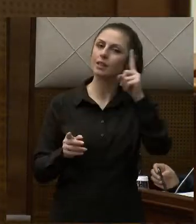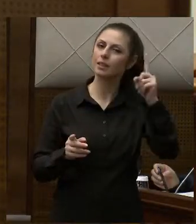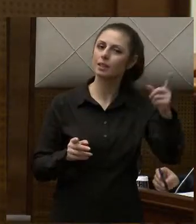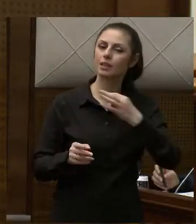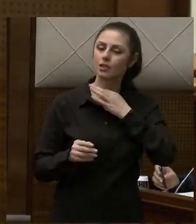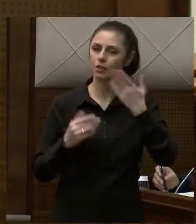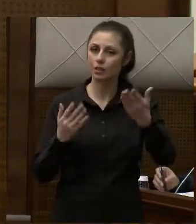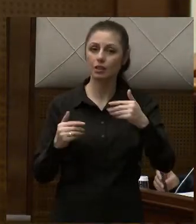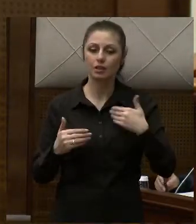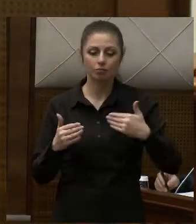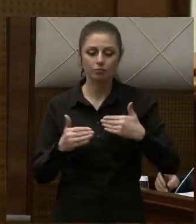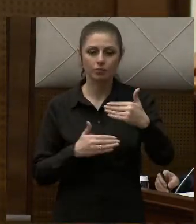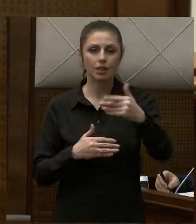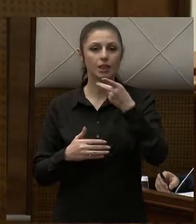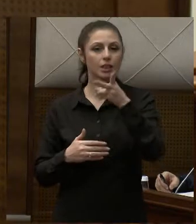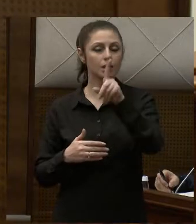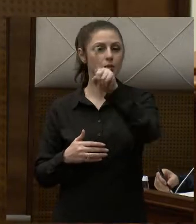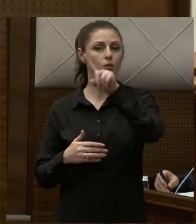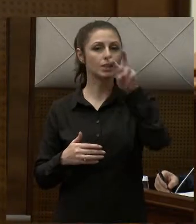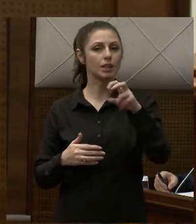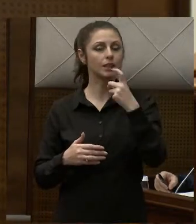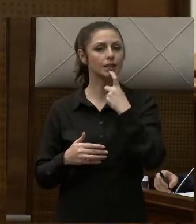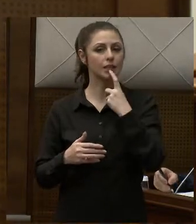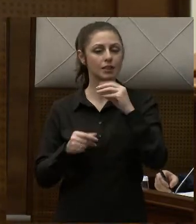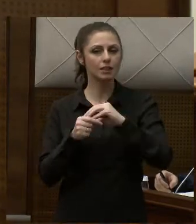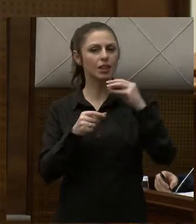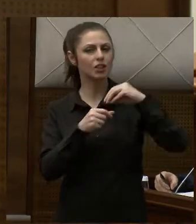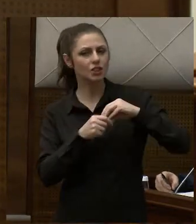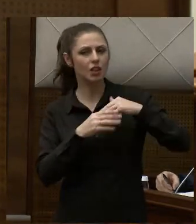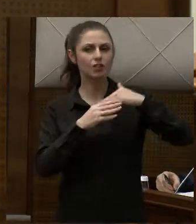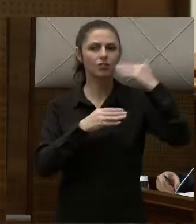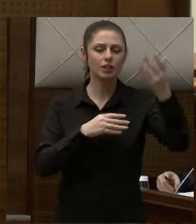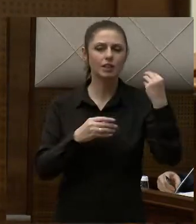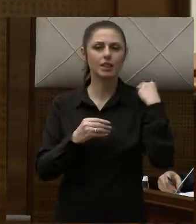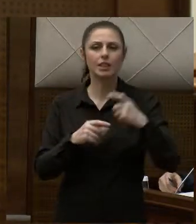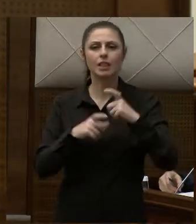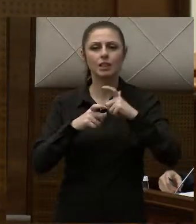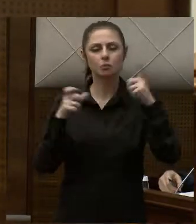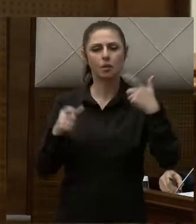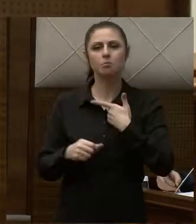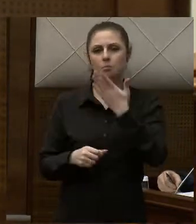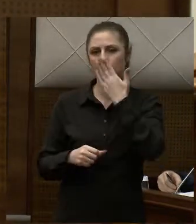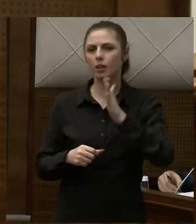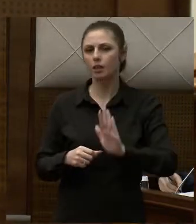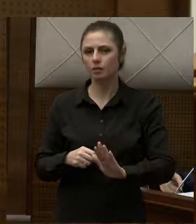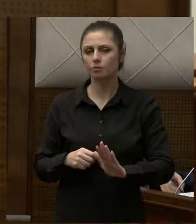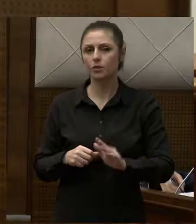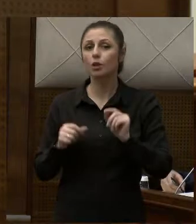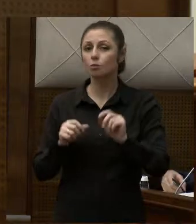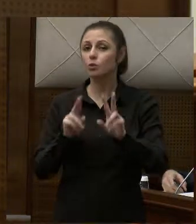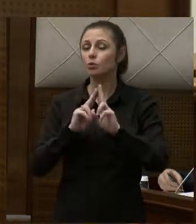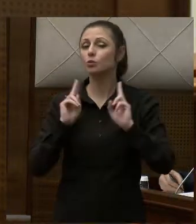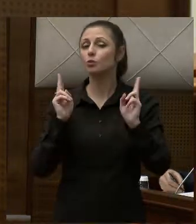Önümüzdeki 2018 yılı içerisinde de içeride ve dışarıda yeni gelişmelerle bizi beklemekte. Ve gerçekten